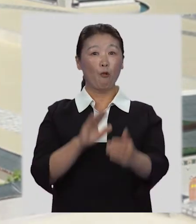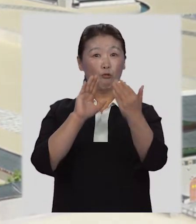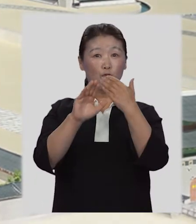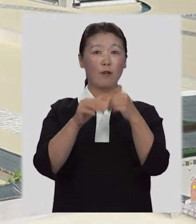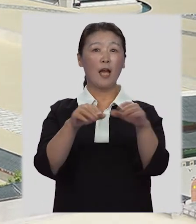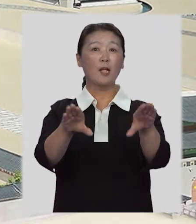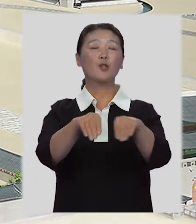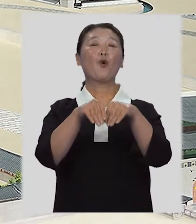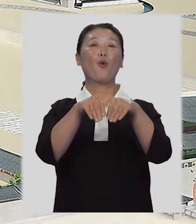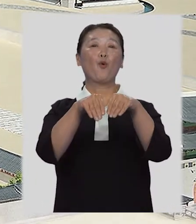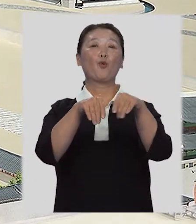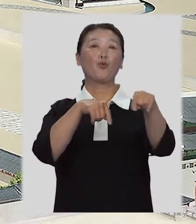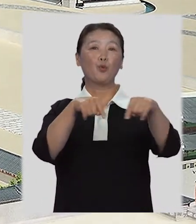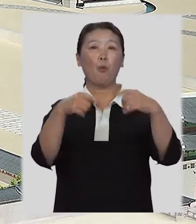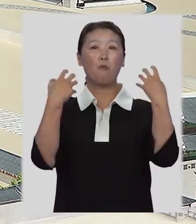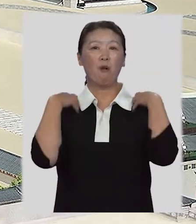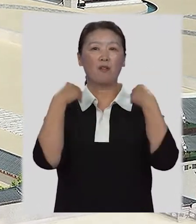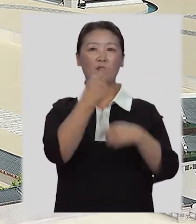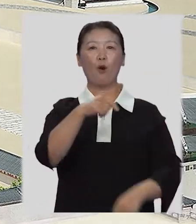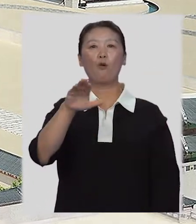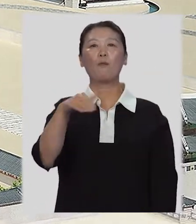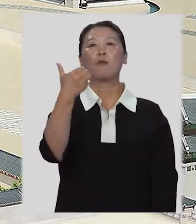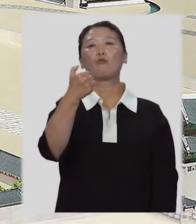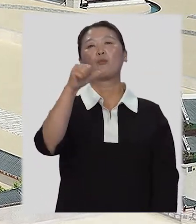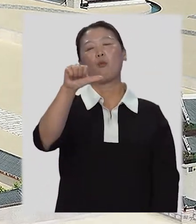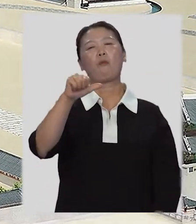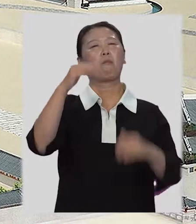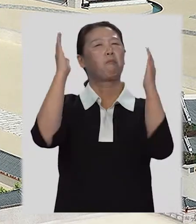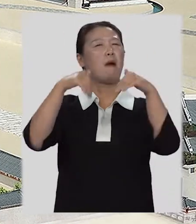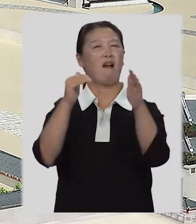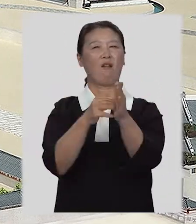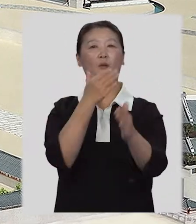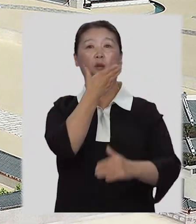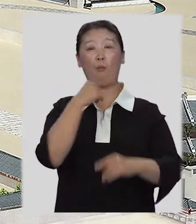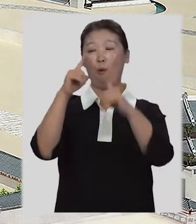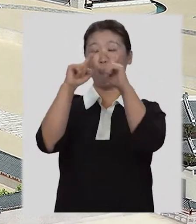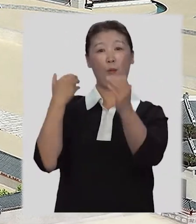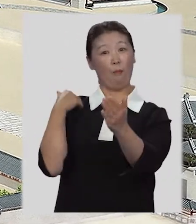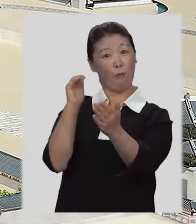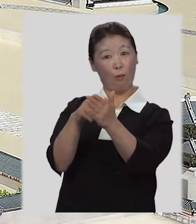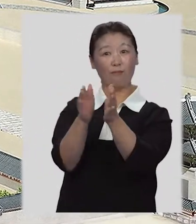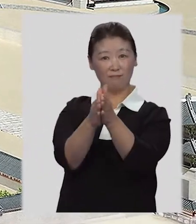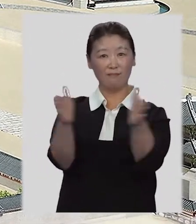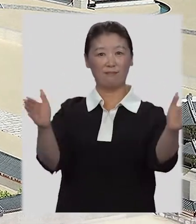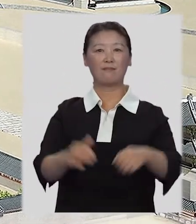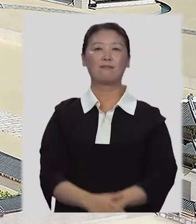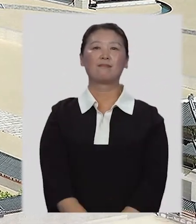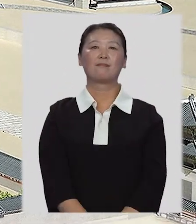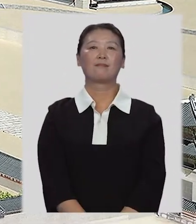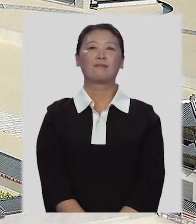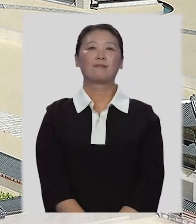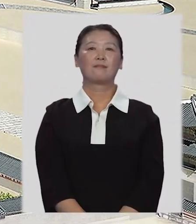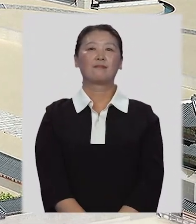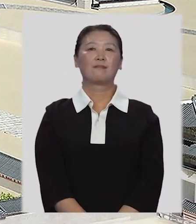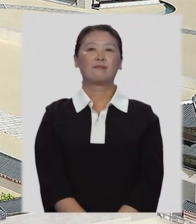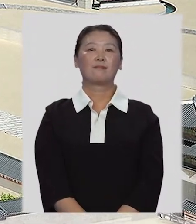이후 총독부 청사는 1995년에 철거되고 경복궁 복원이 시작됩니다.